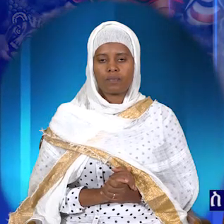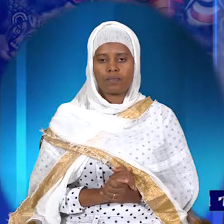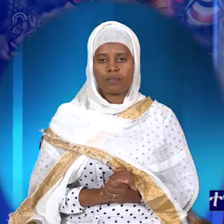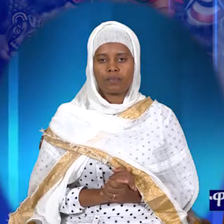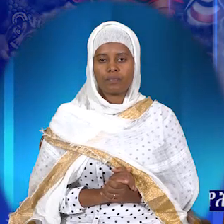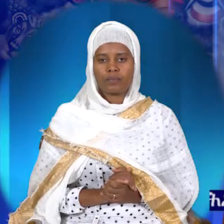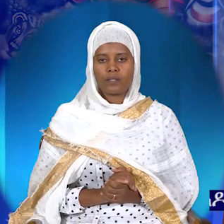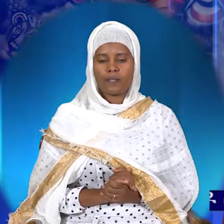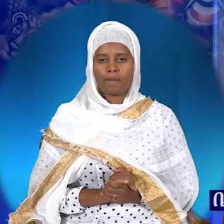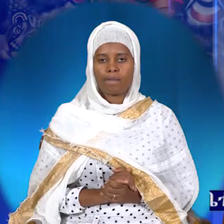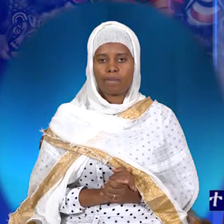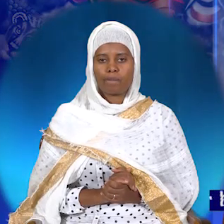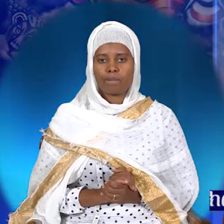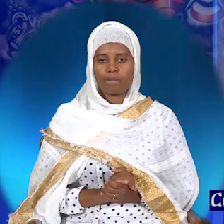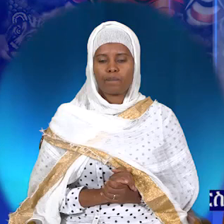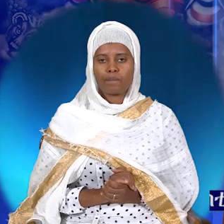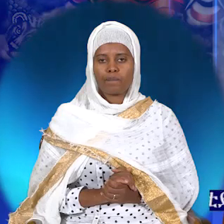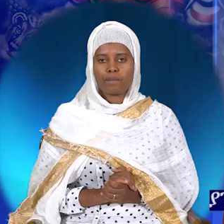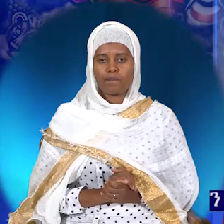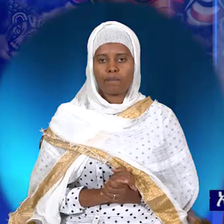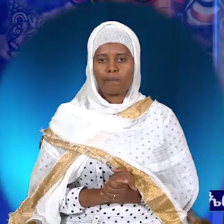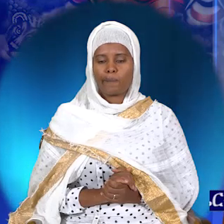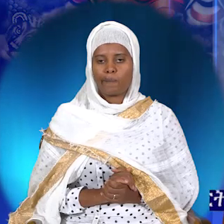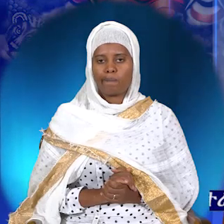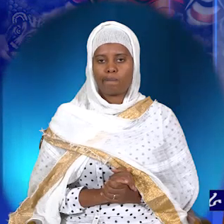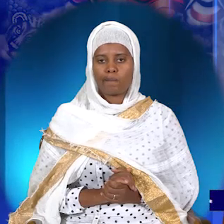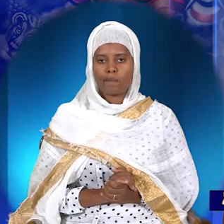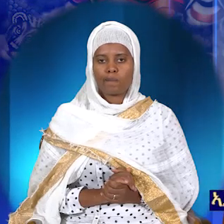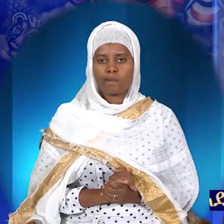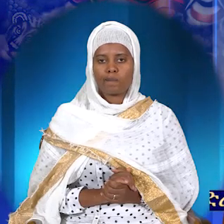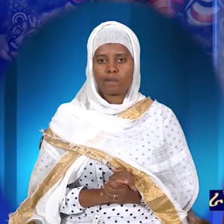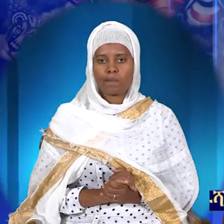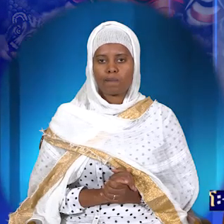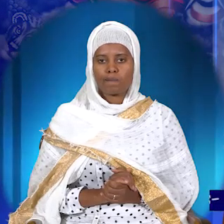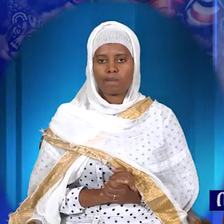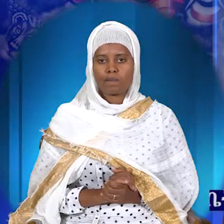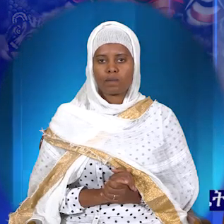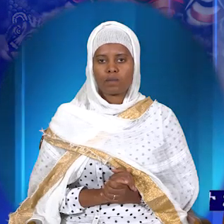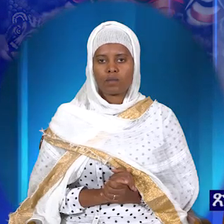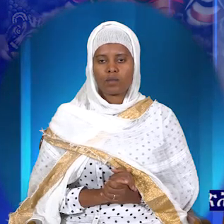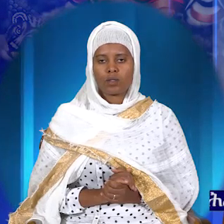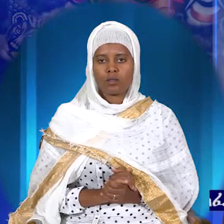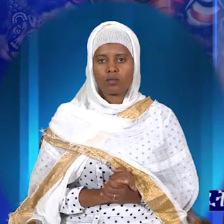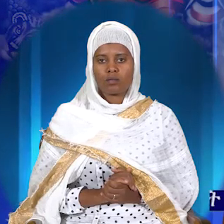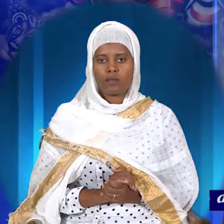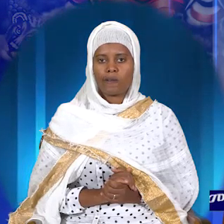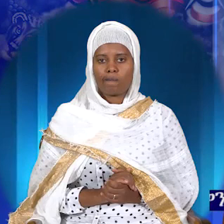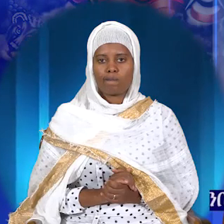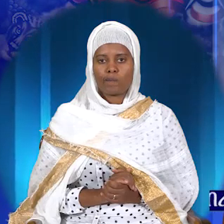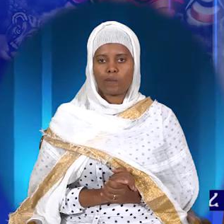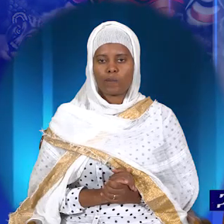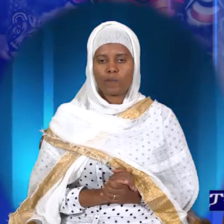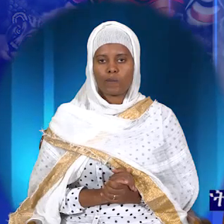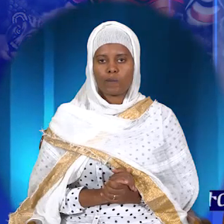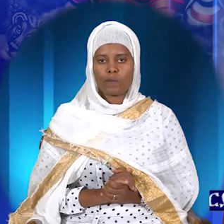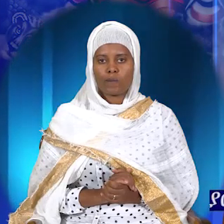ወሶበ መፃ ጰራቅሊጦስ ዘኣነ እፌኑ ለክሙ እምሃበ ኣብ መንፈሰ ጽድቅ ዘይወፅእ